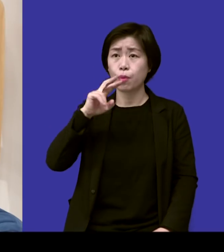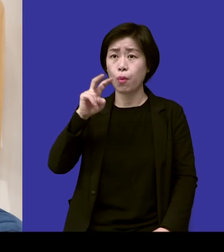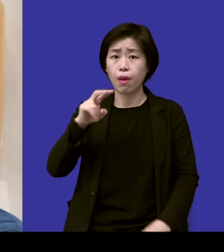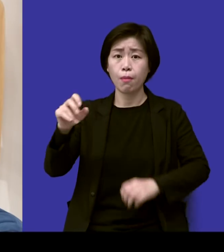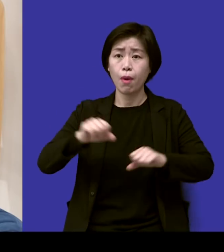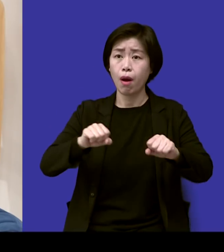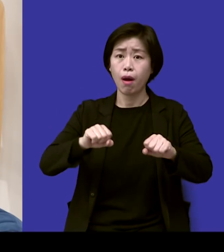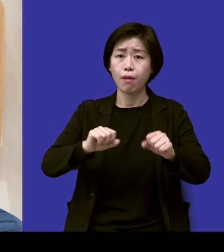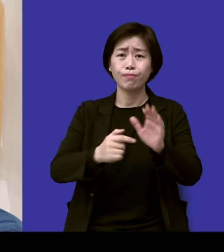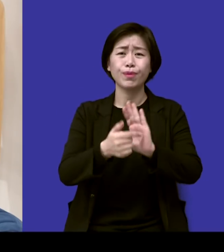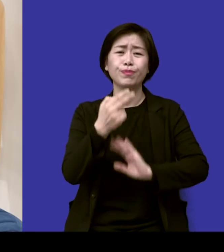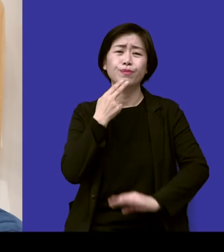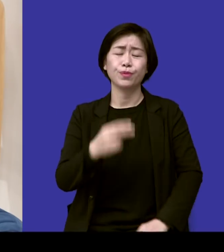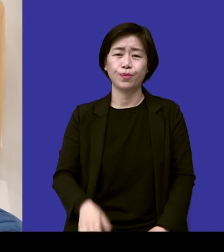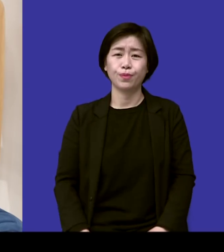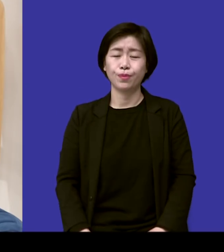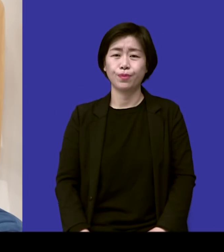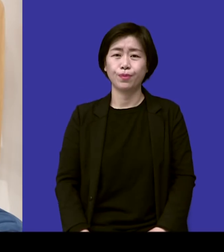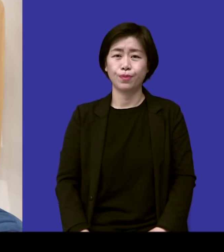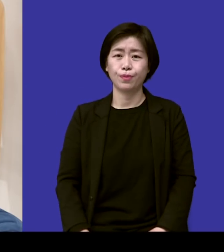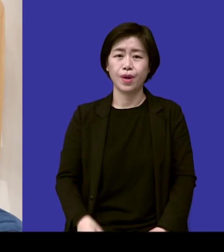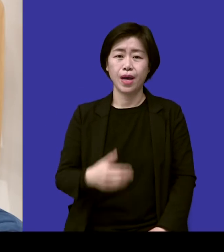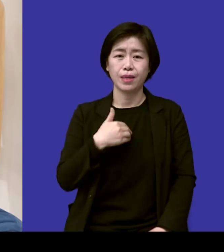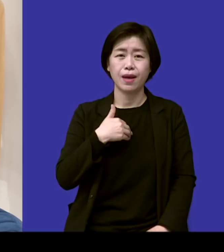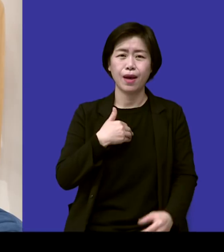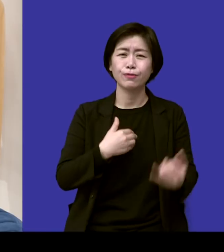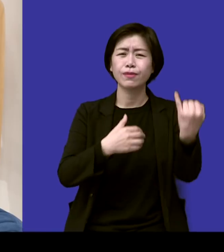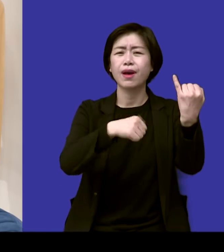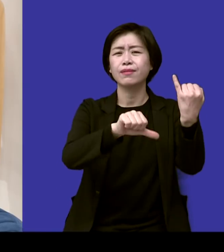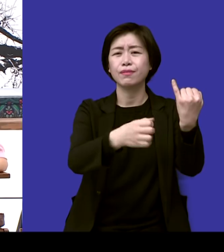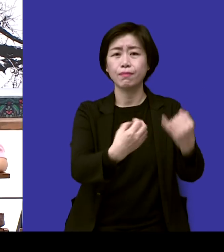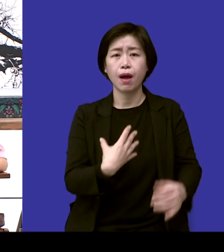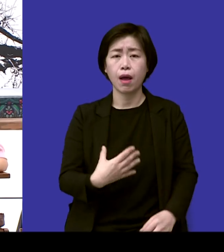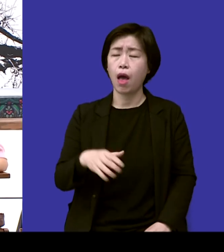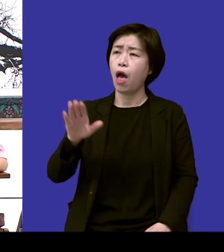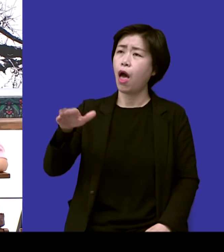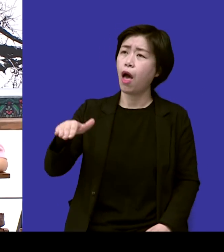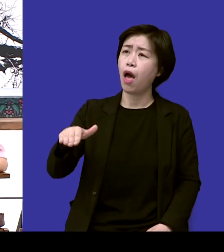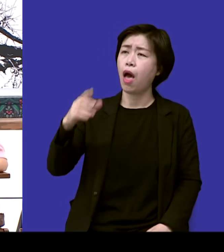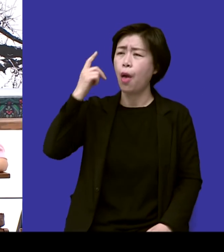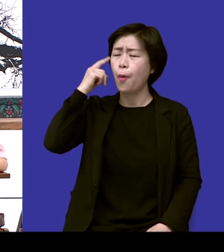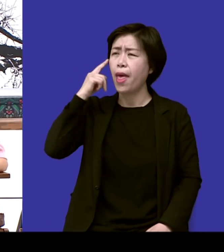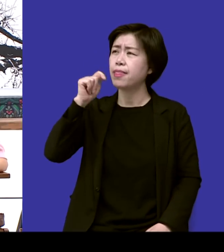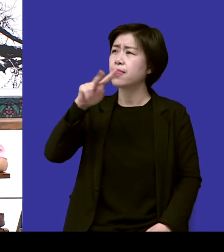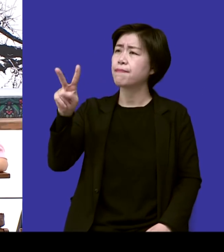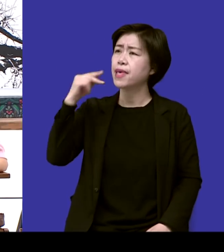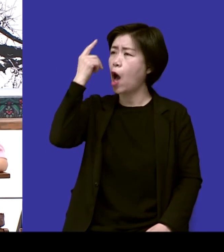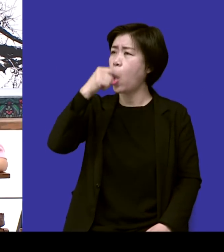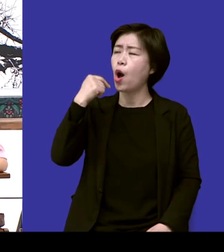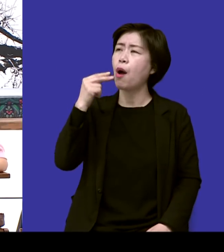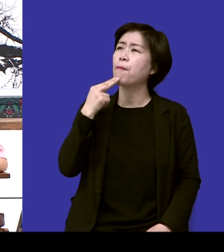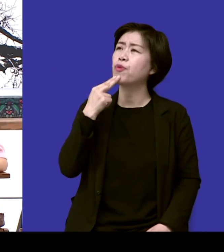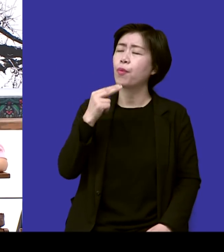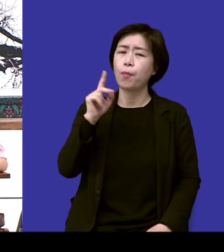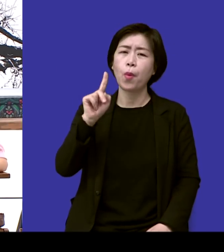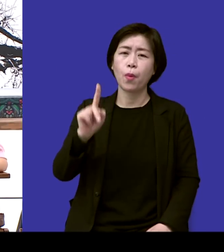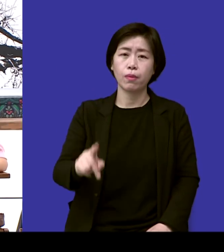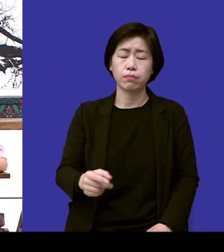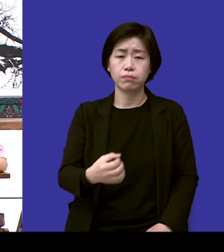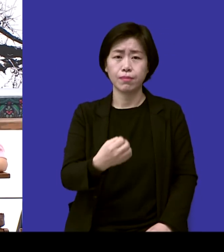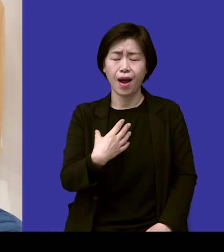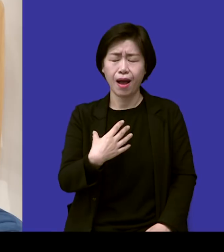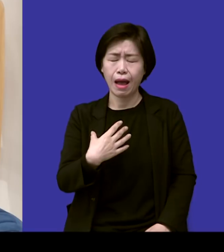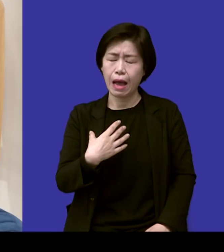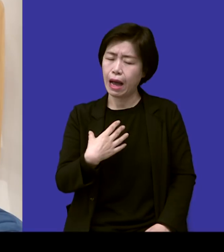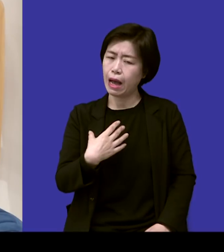심지어 조카는 TV 보면서 왜 삼촌은 TV 안 나와요? 막 네. 이런 말도 하고 그래요. 10년의 무명